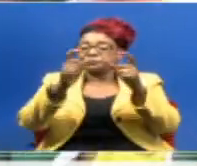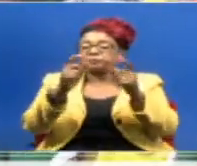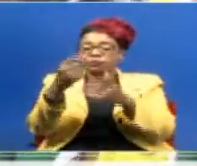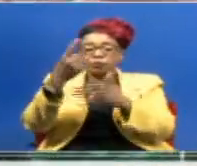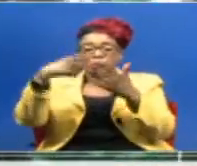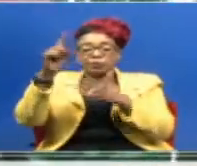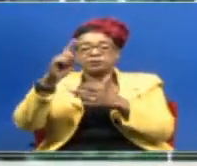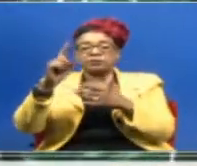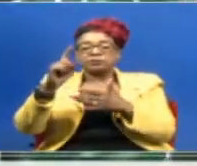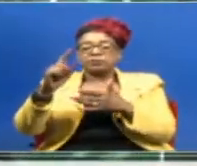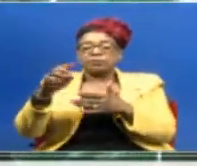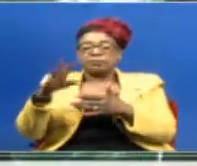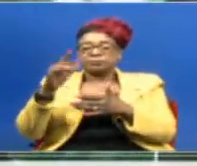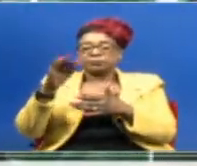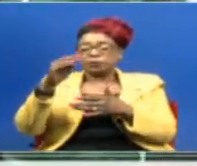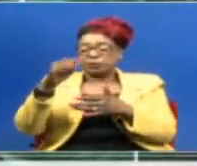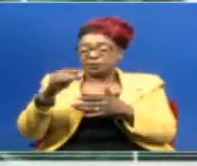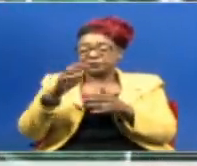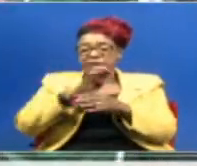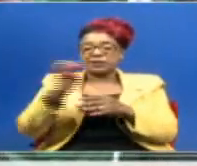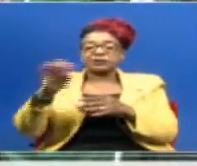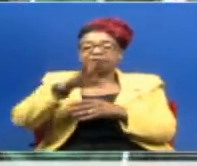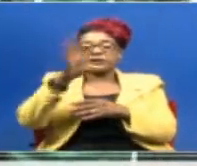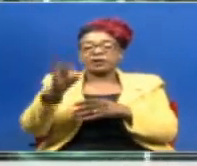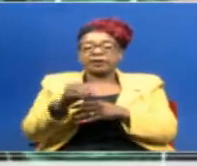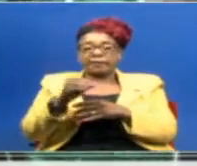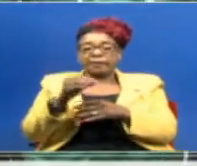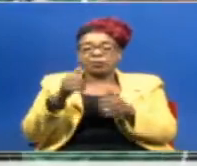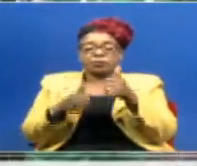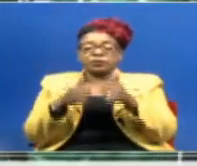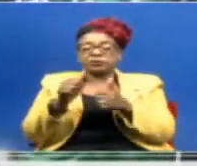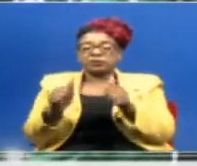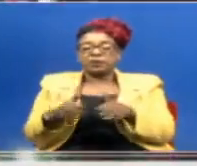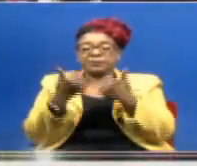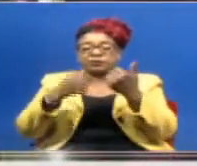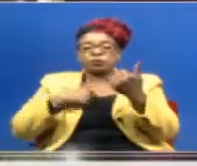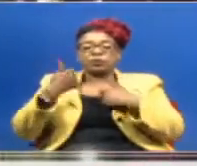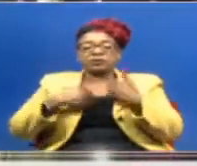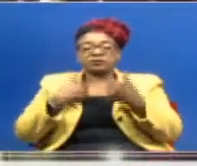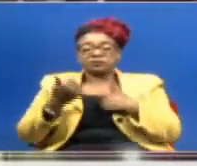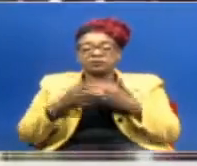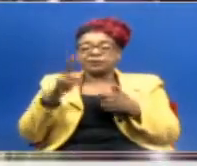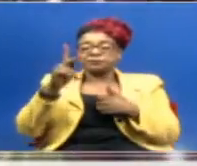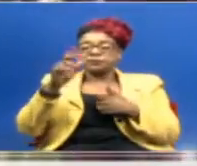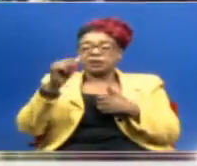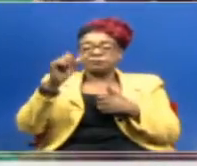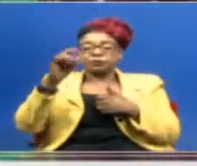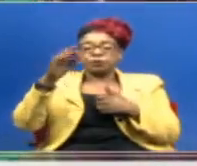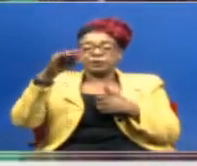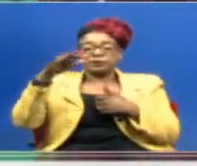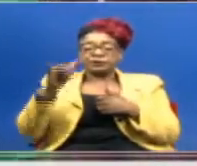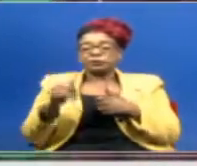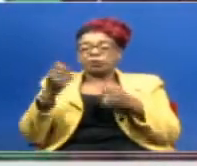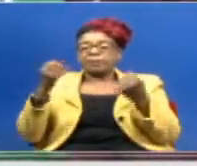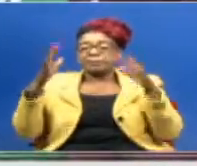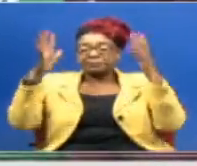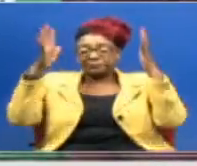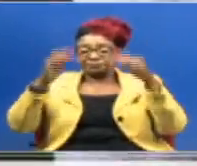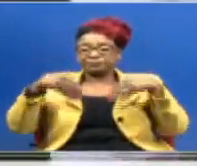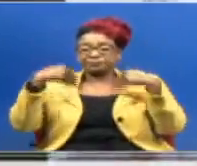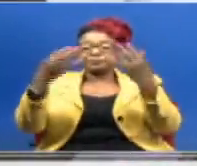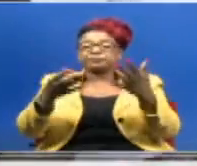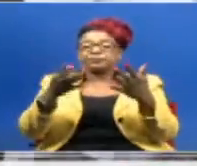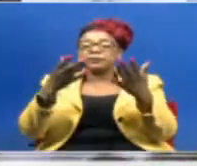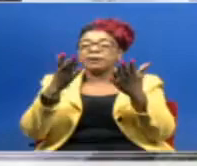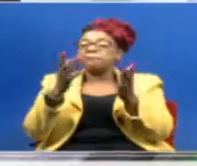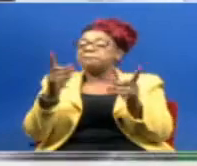ya fedha katika mashindano ya Afrika Mashariki yaliyofanyika nchini Rwanda. Kapsoite ilisherehekewa kwa kupewa zawadi mbalimbali